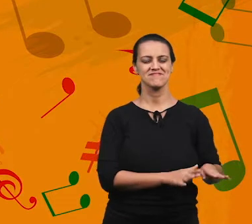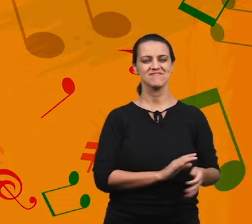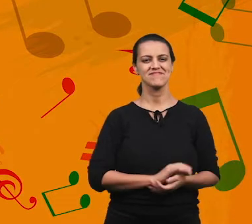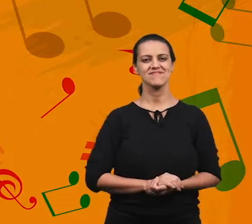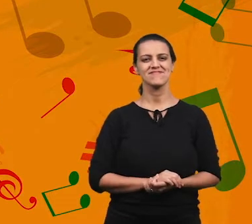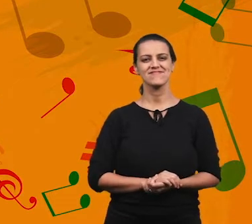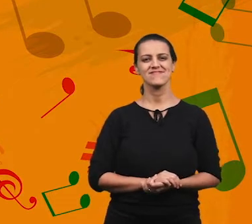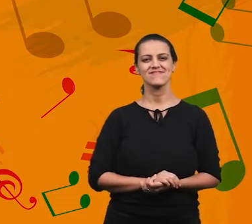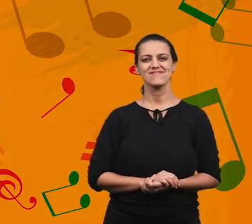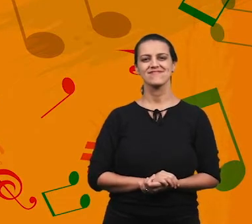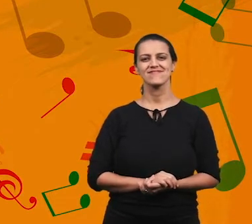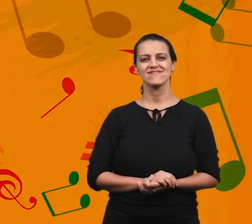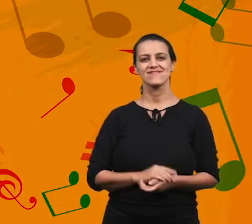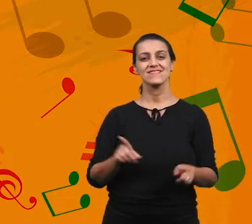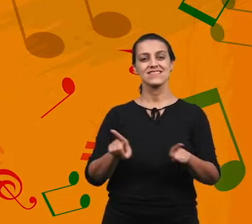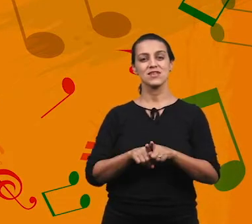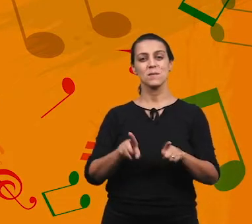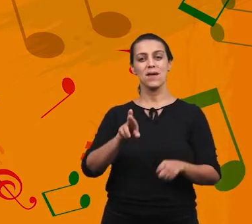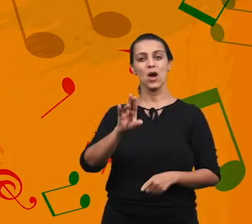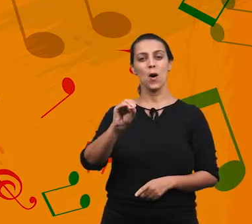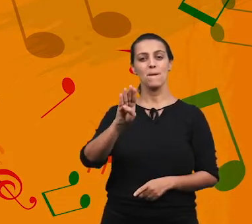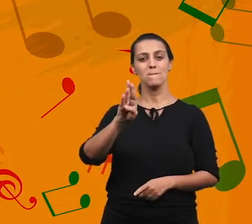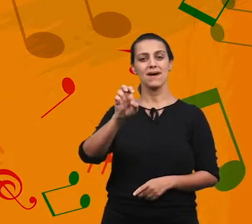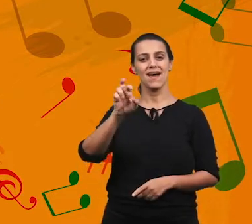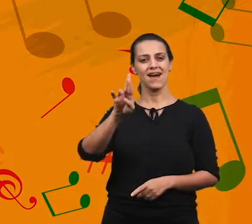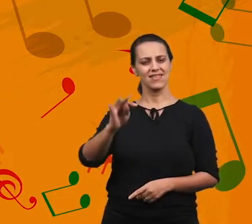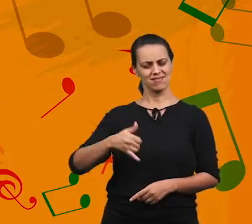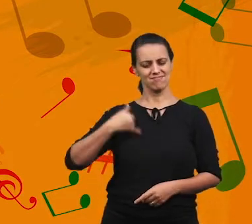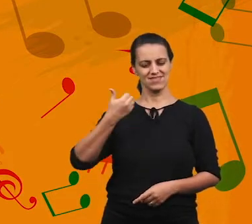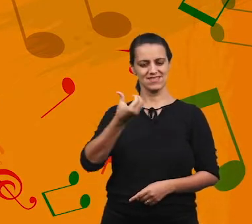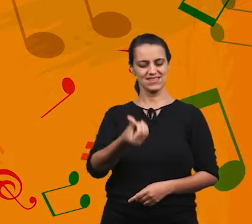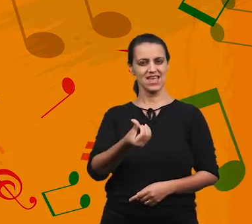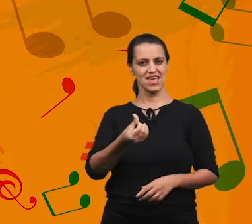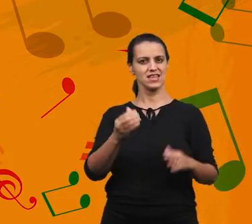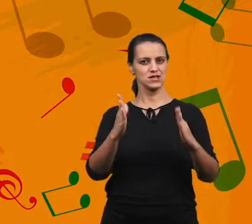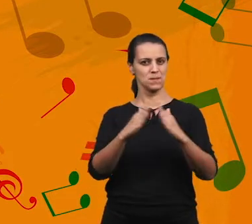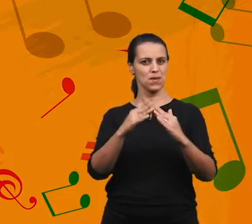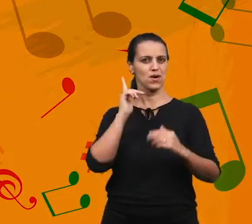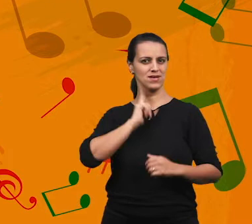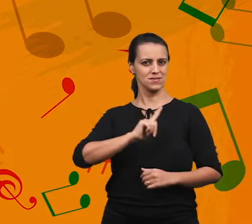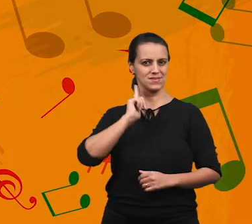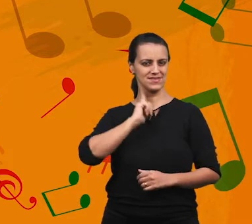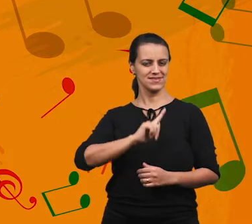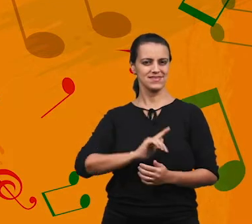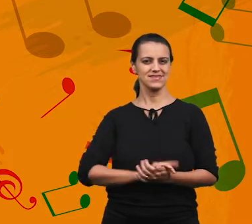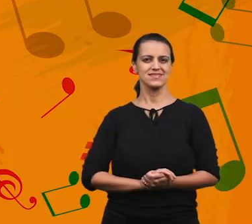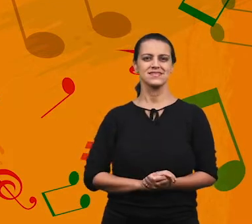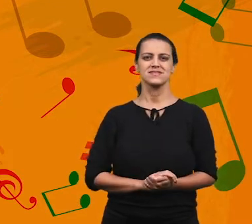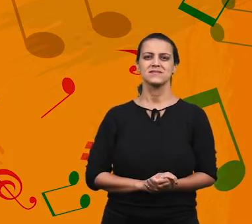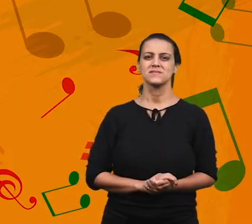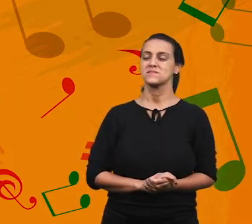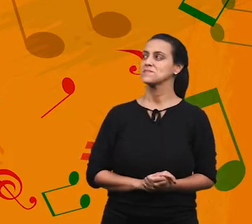Это малышка Роберта из города Теофило Отони, штата Минас-Жерайс. Ей 6 лет.